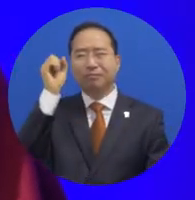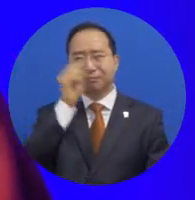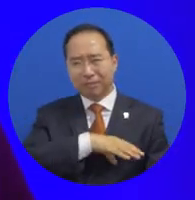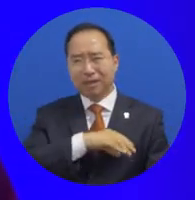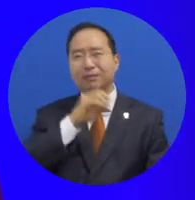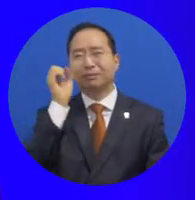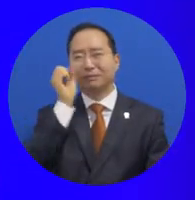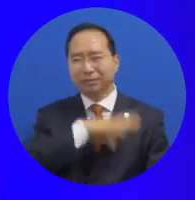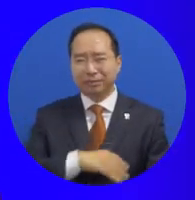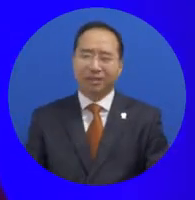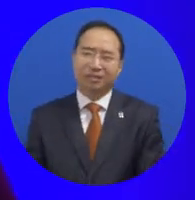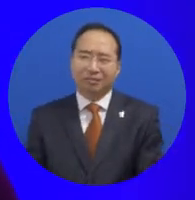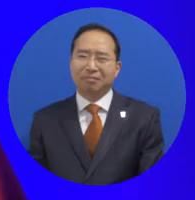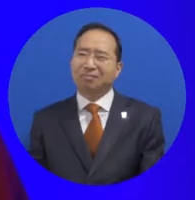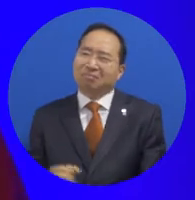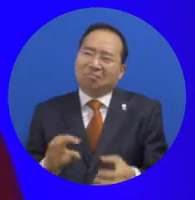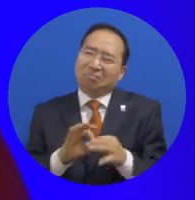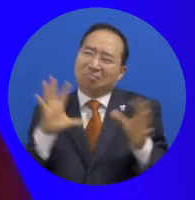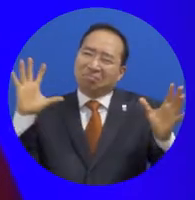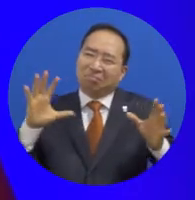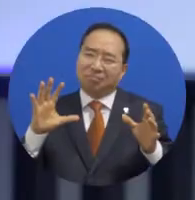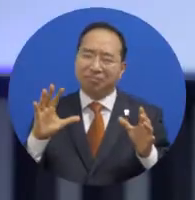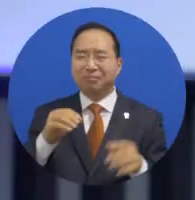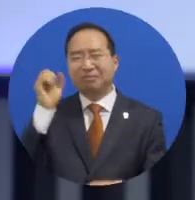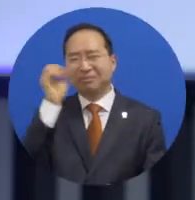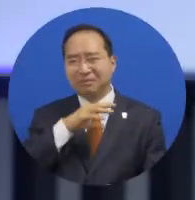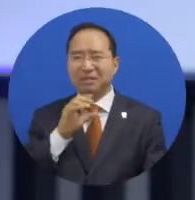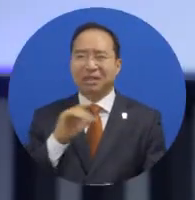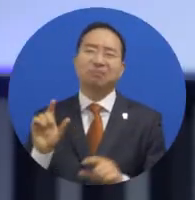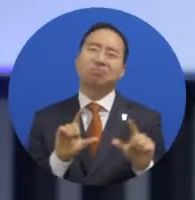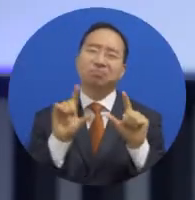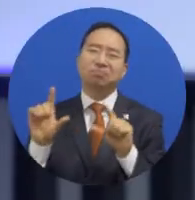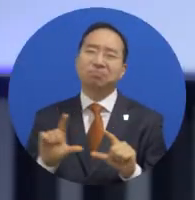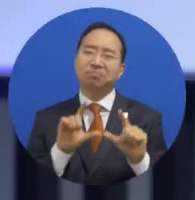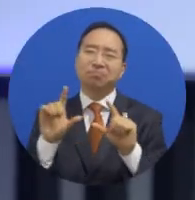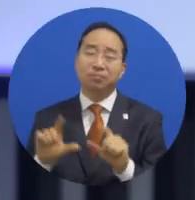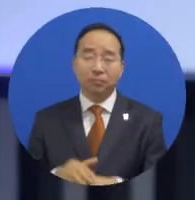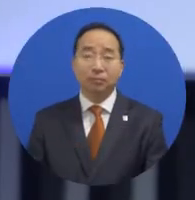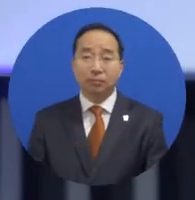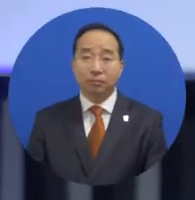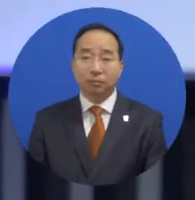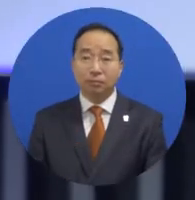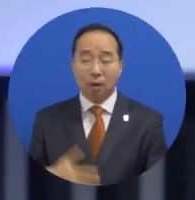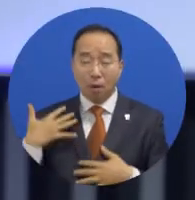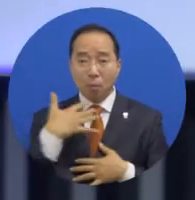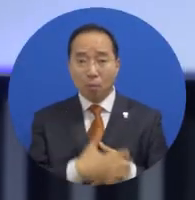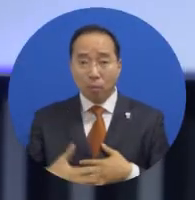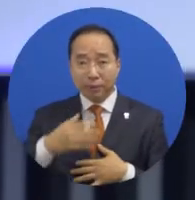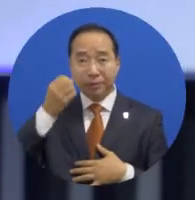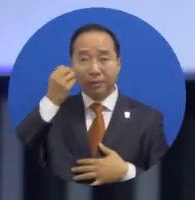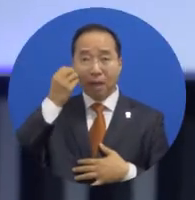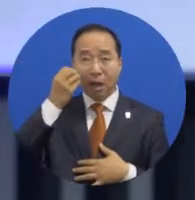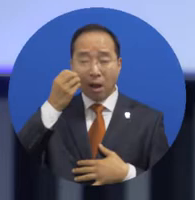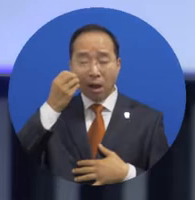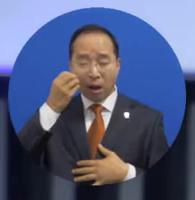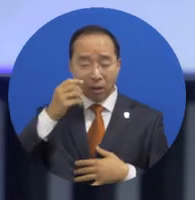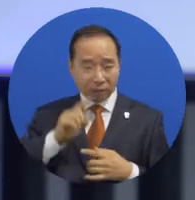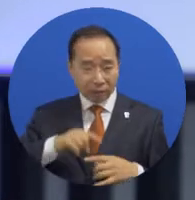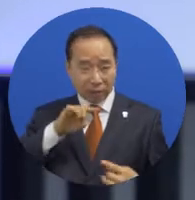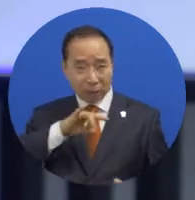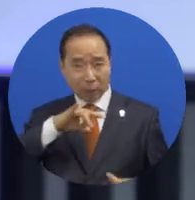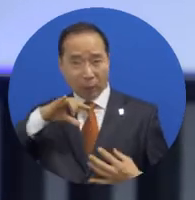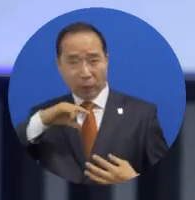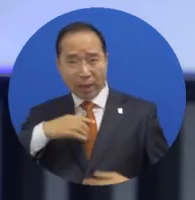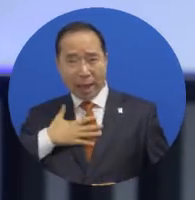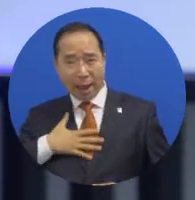방관하거나 무시하거나 못 들은 척합니다. 그렇게 몸이 나한테 보내는 신호를 잘